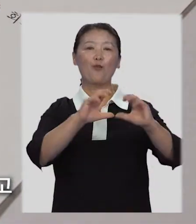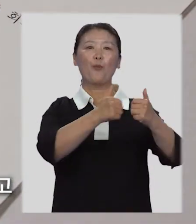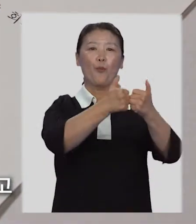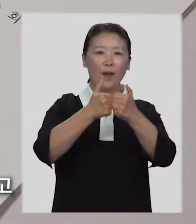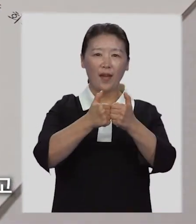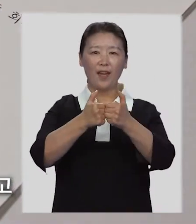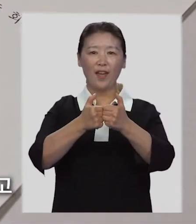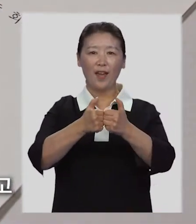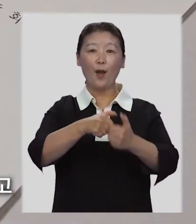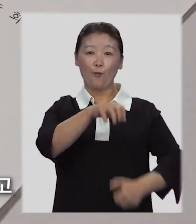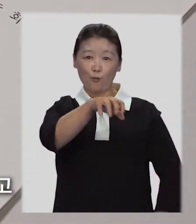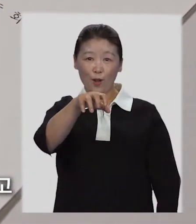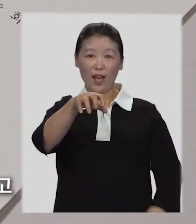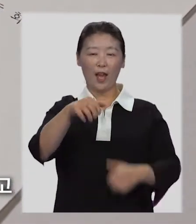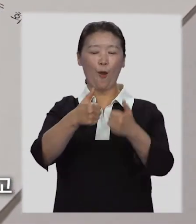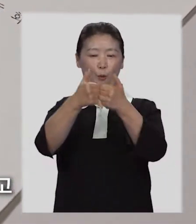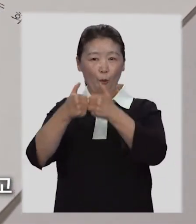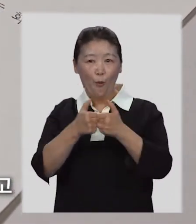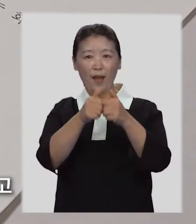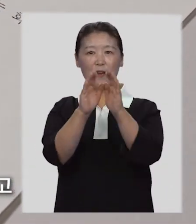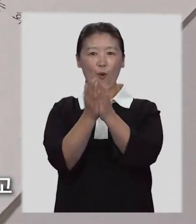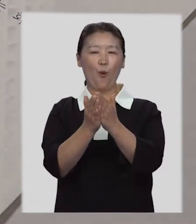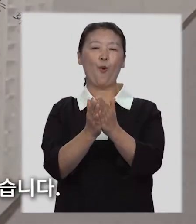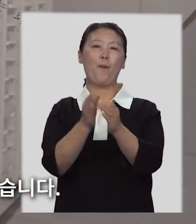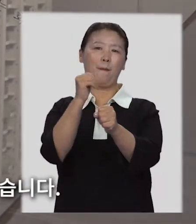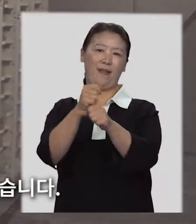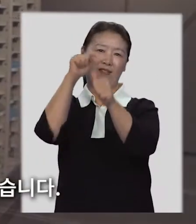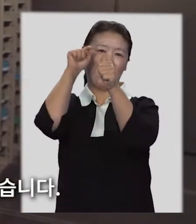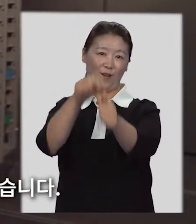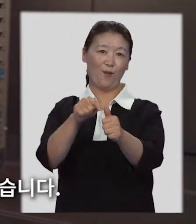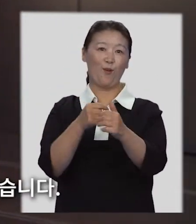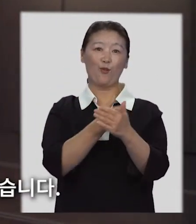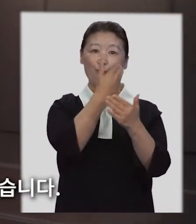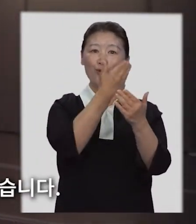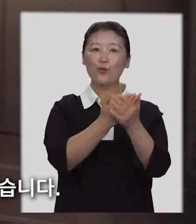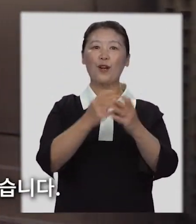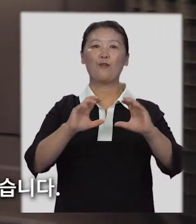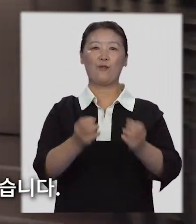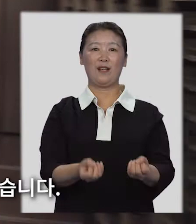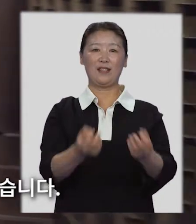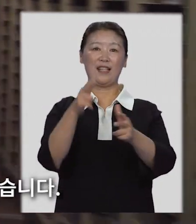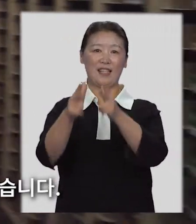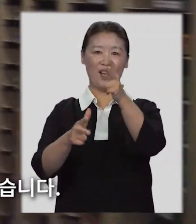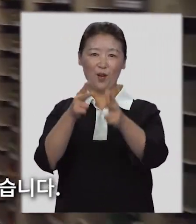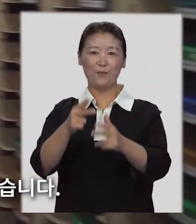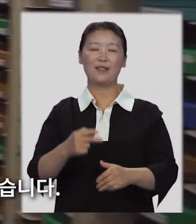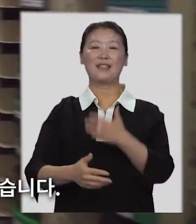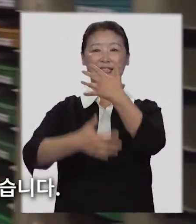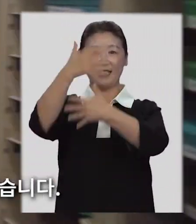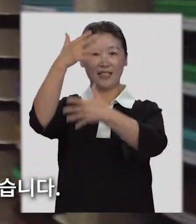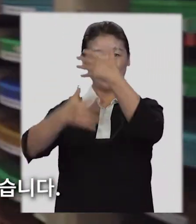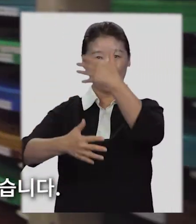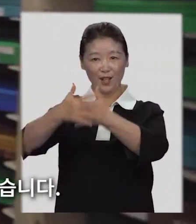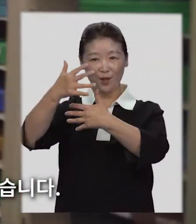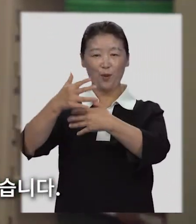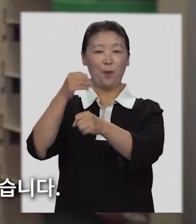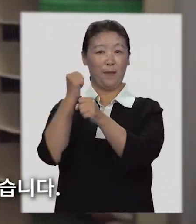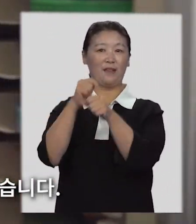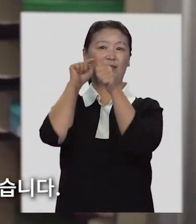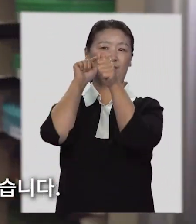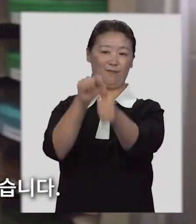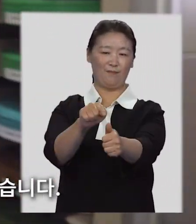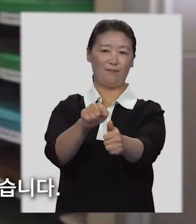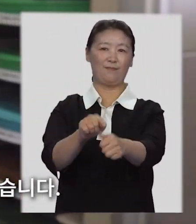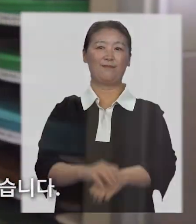등 주요 회의기구의 회의록 생산을 의무화하고 중요한 국가행사나 사업은 시청과 기록물로 생산하도록